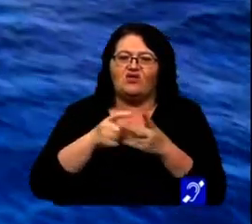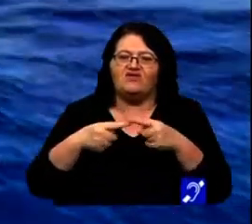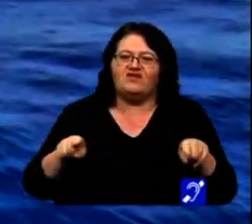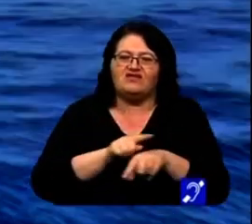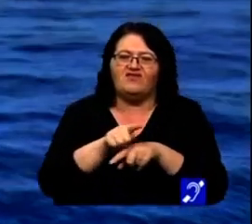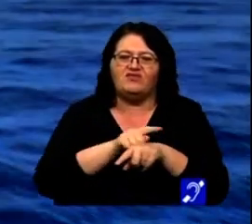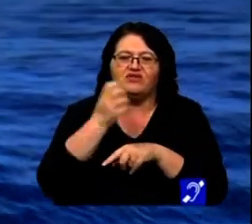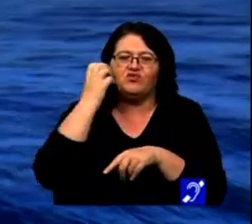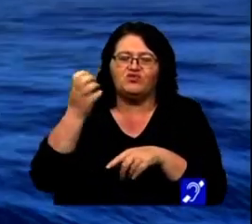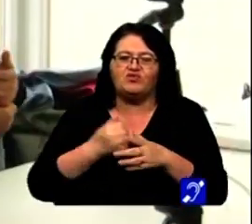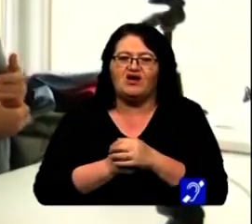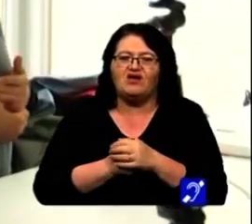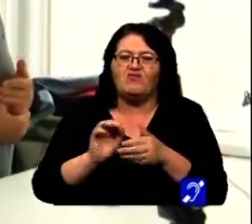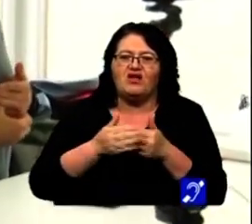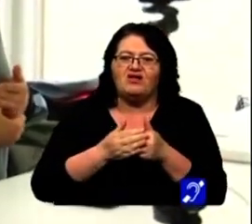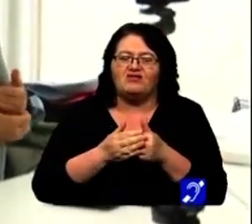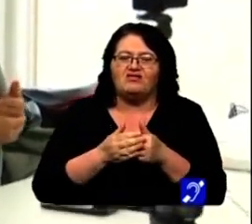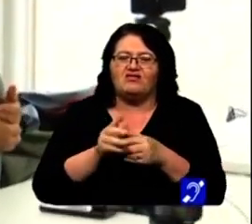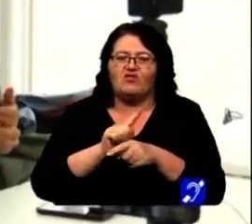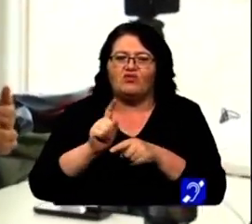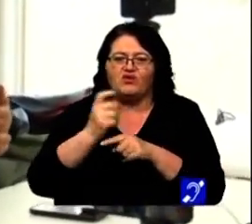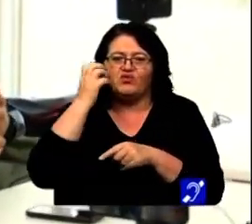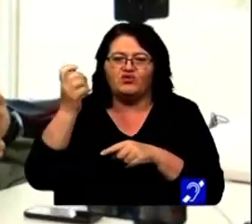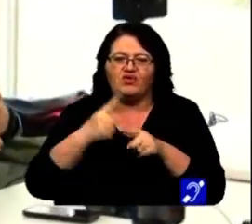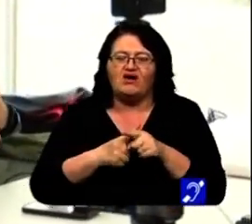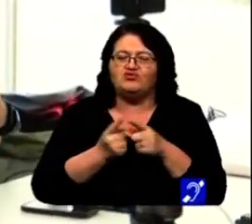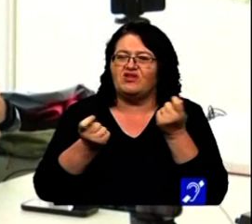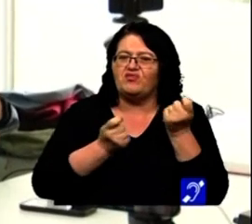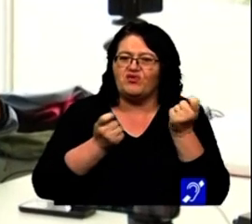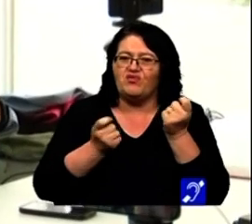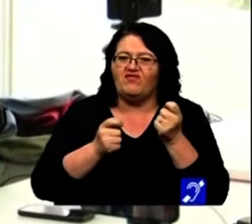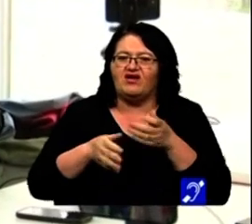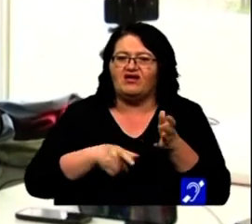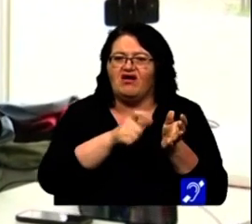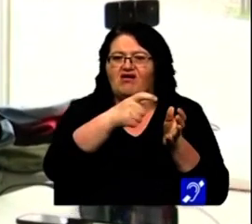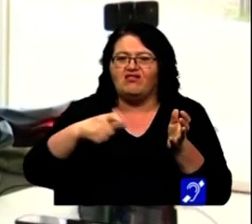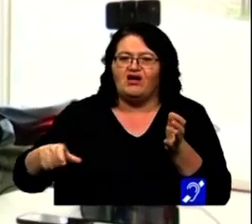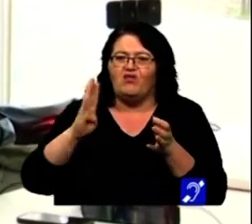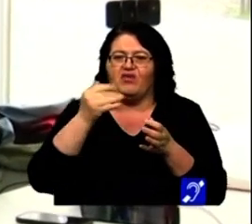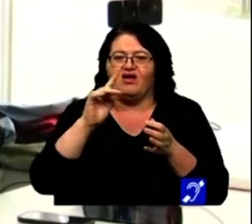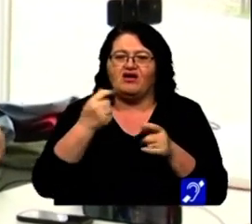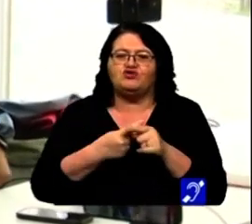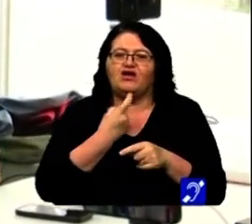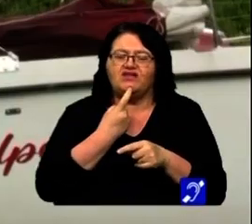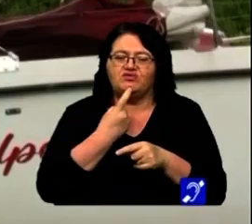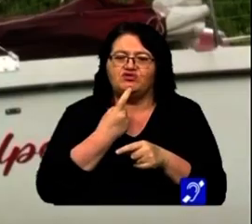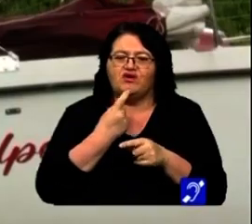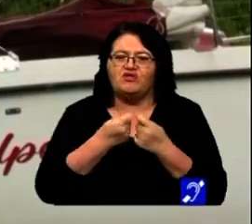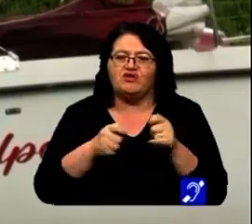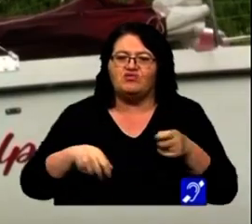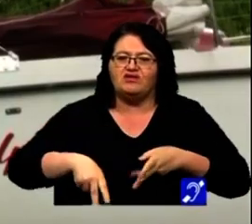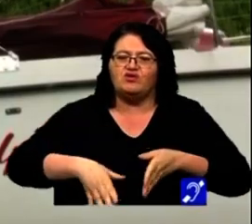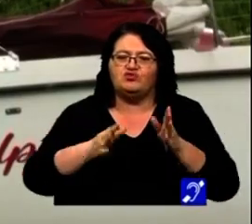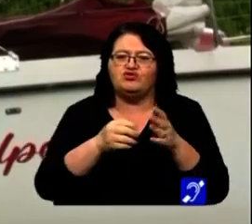diferite evenimente culturale. Pe lângă componenta culturală și cea de promovare a canalului navigabil Bega și a Timișoarei, pe toată